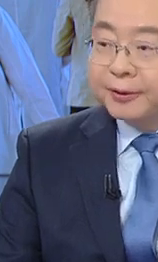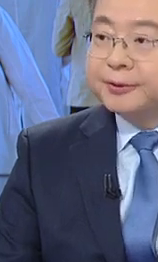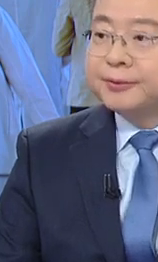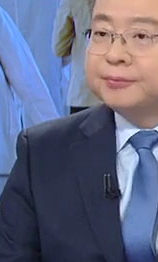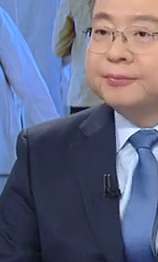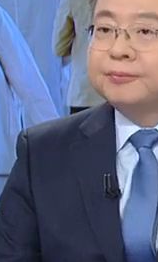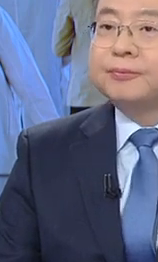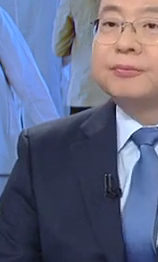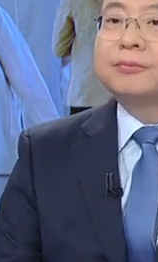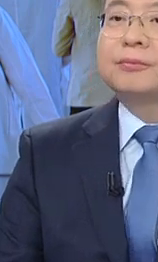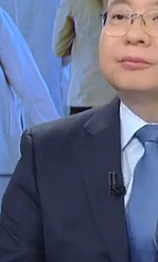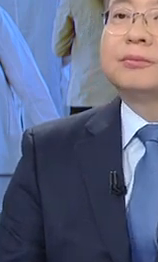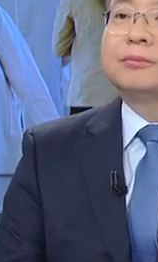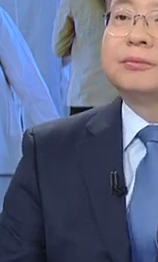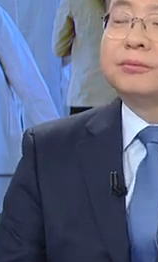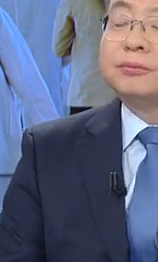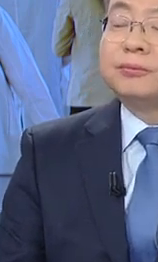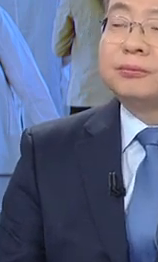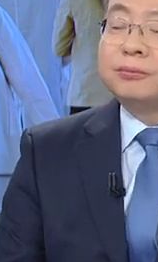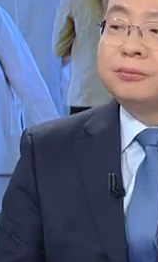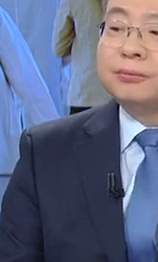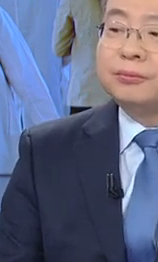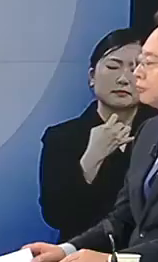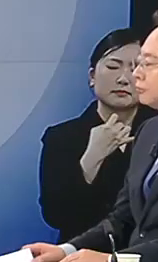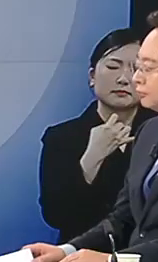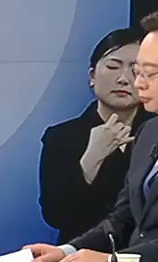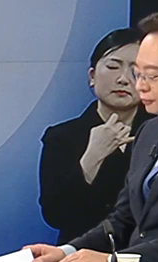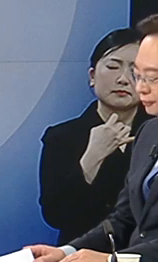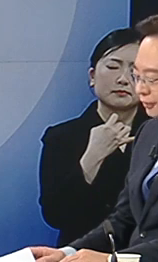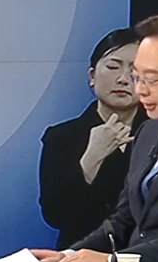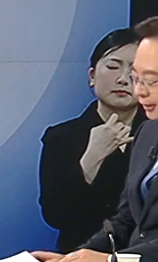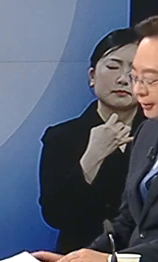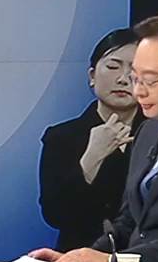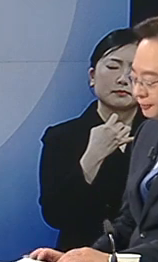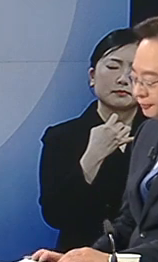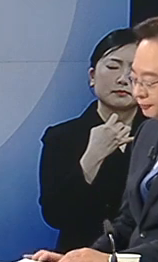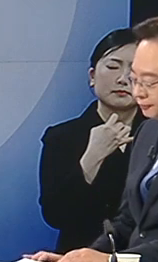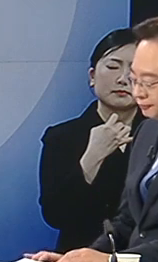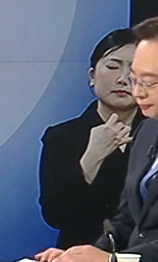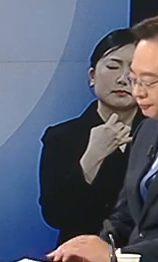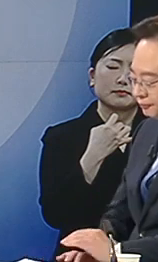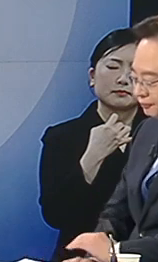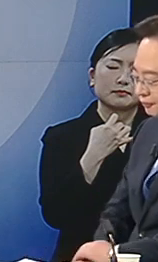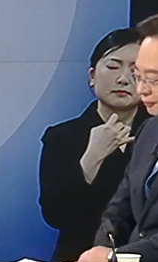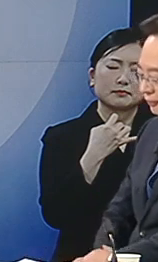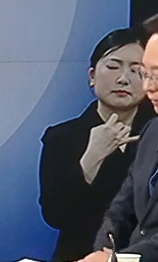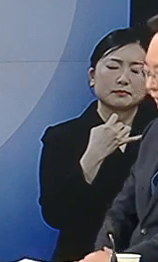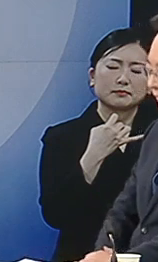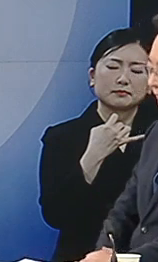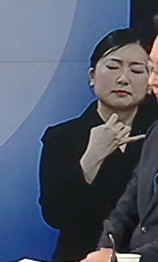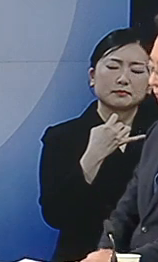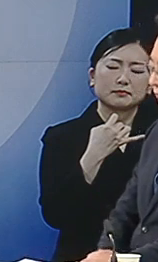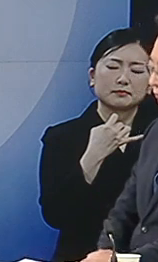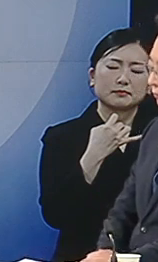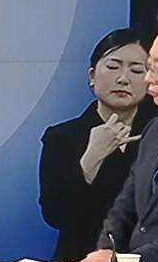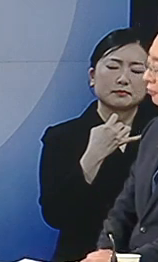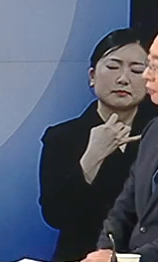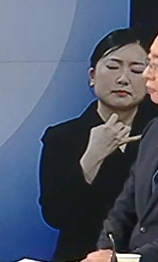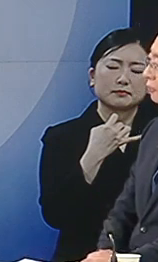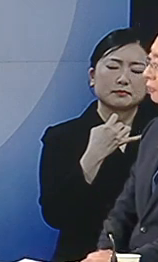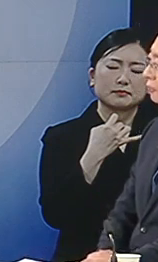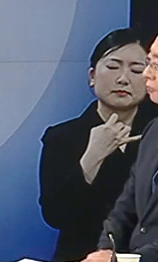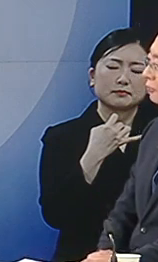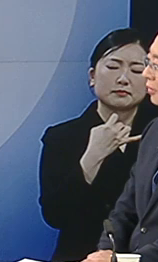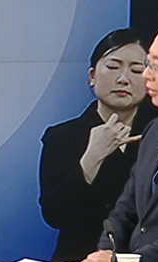예. 자, 그러니까 의대 정원 확대가 논의되던 초기, 그러니까 지난해 중반 이후였는데요. 네. 그때는 이제